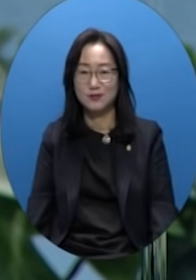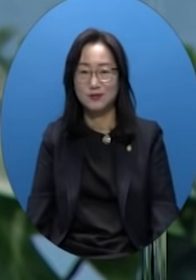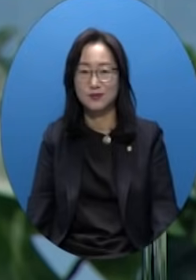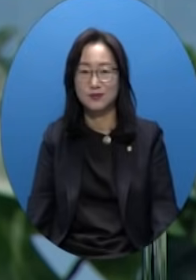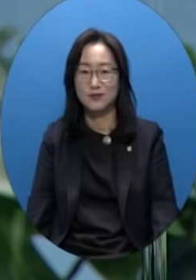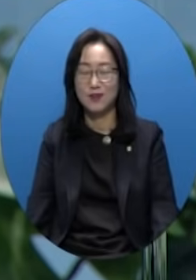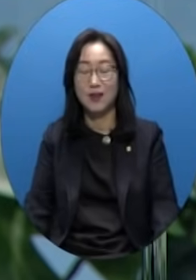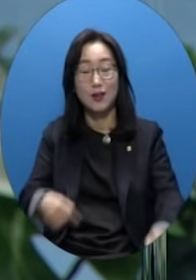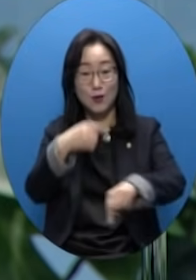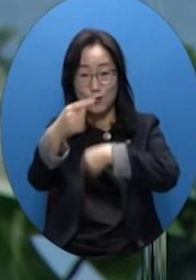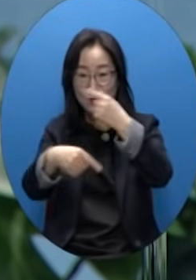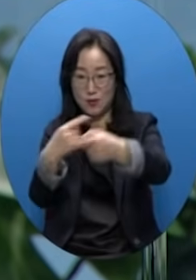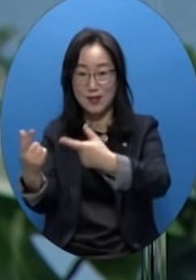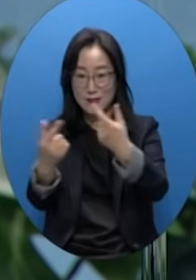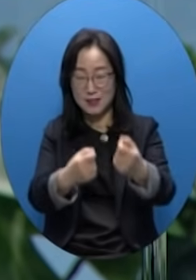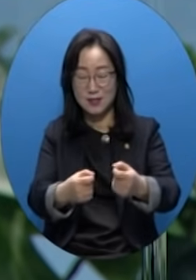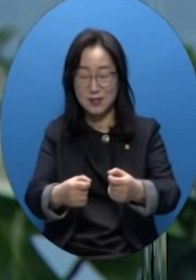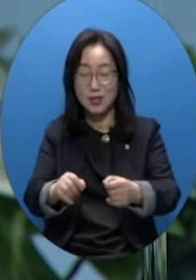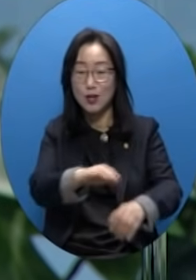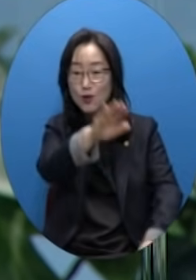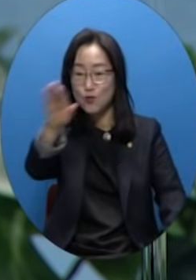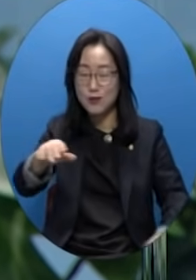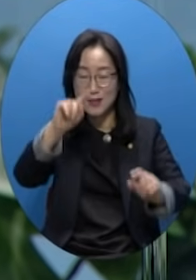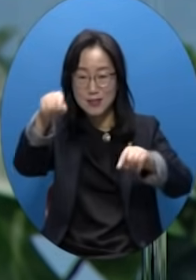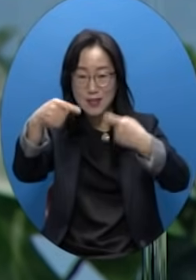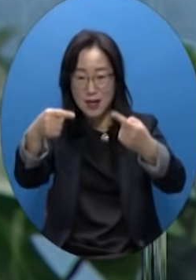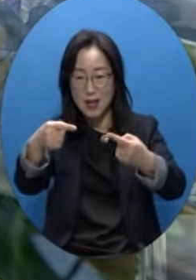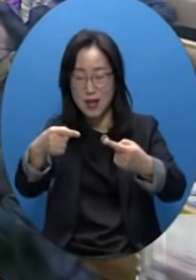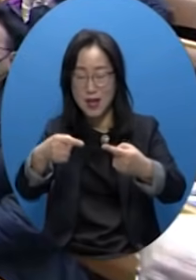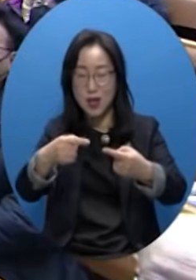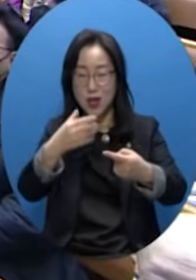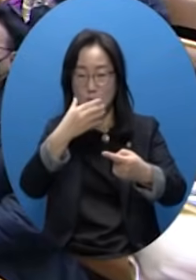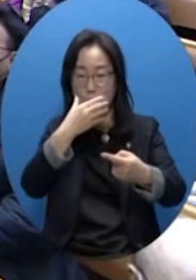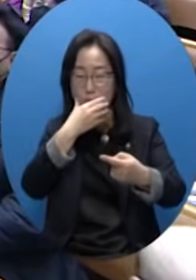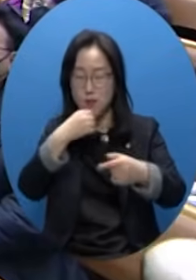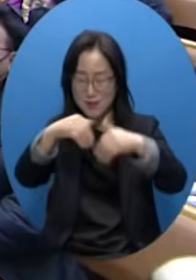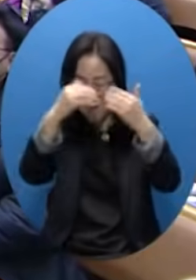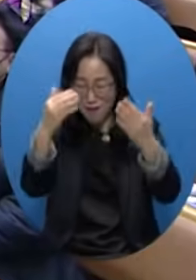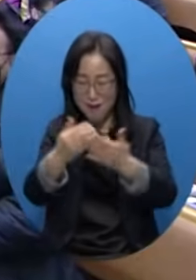이렇게 고백합니다 우리는 새 모든 것이 잘 될 것입니다